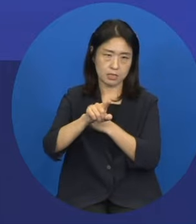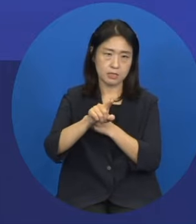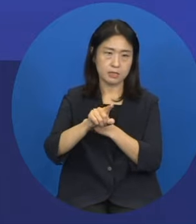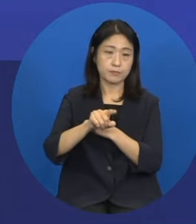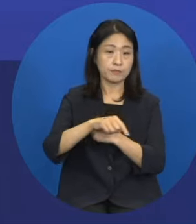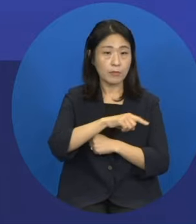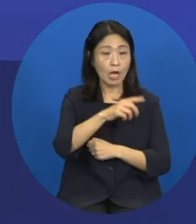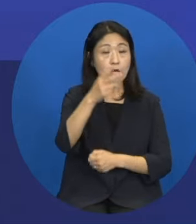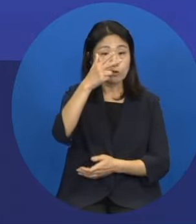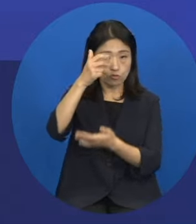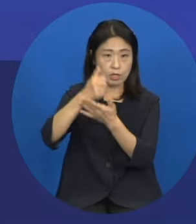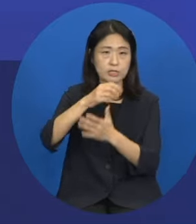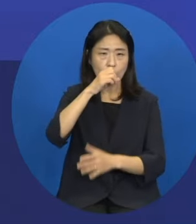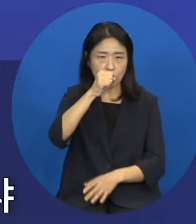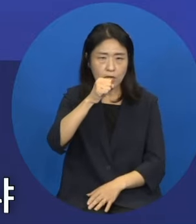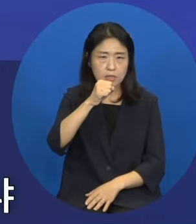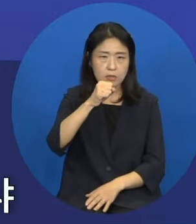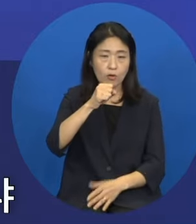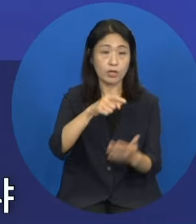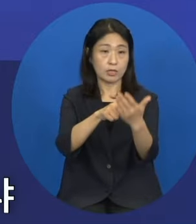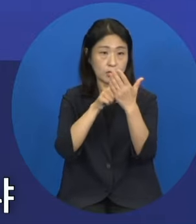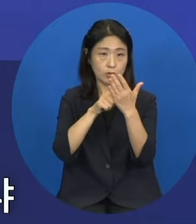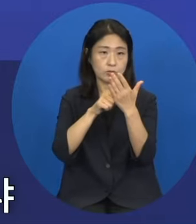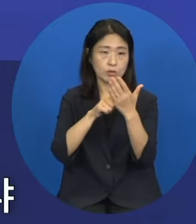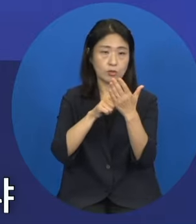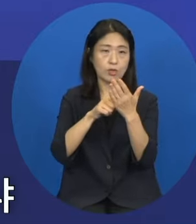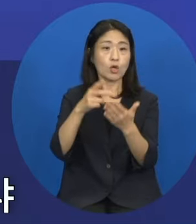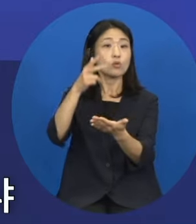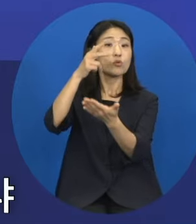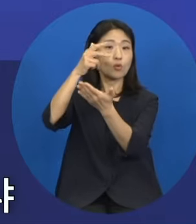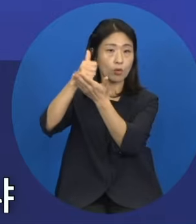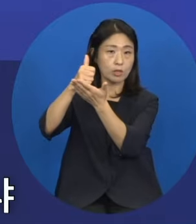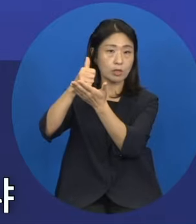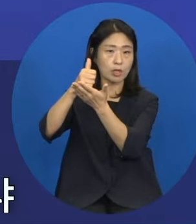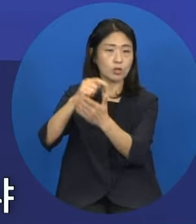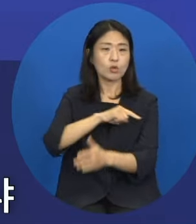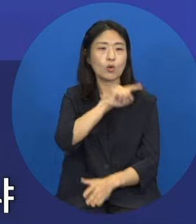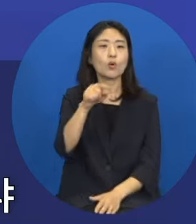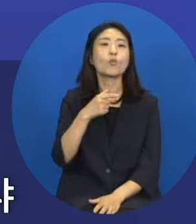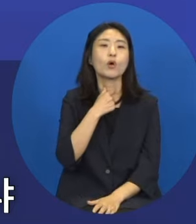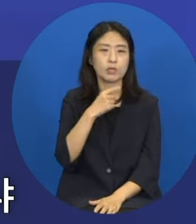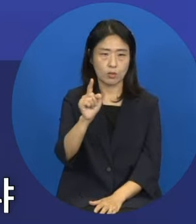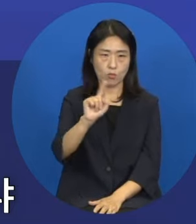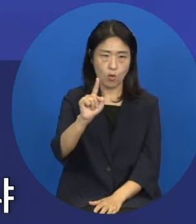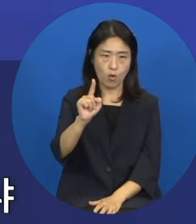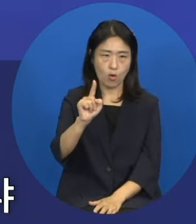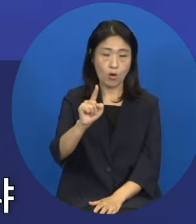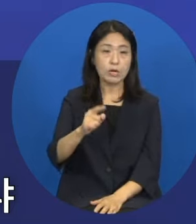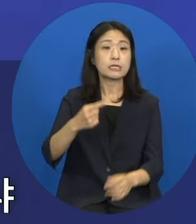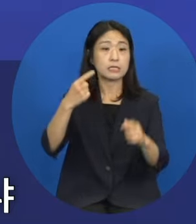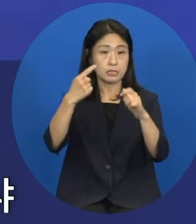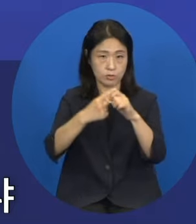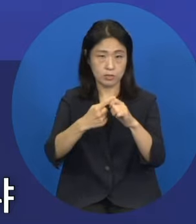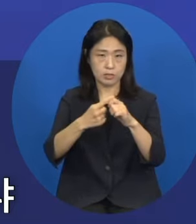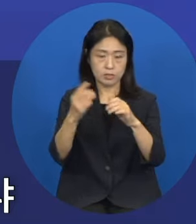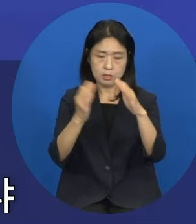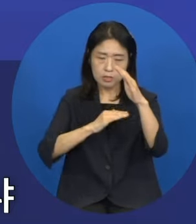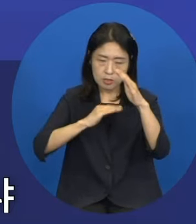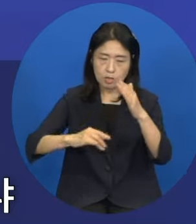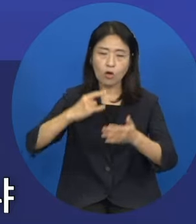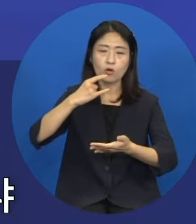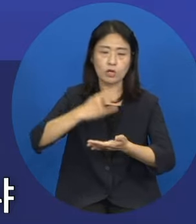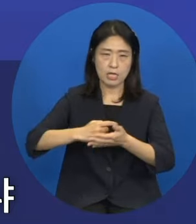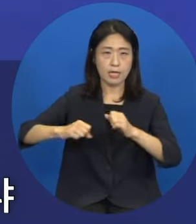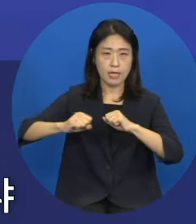주께서 선한 것이 무엇임을 너에게 보이셨느니 하나님께서 너에게 구하시는 것은 오직 첫 번째가 정의를 행하는 것이다. 두